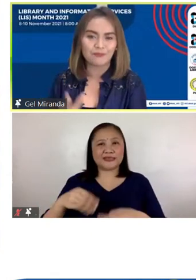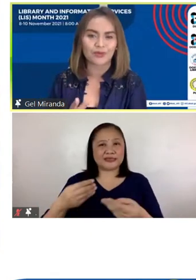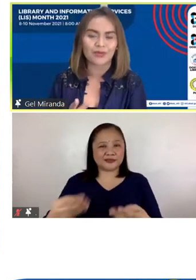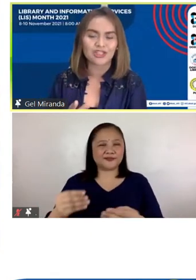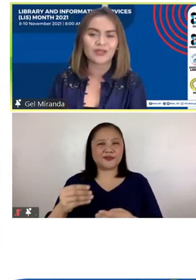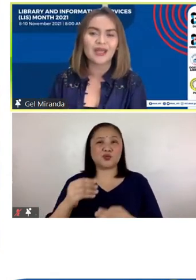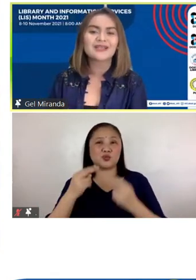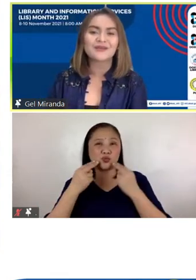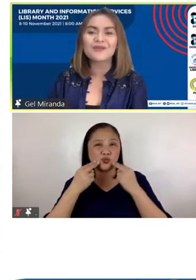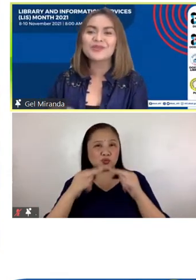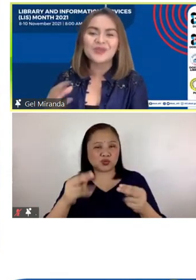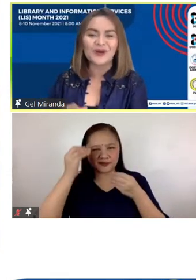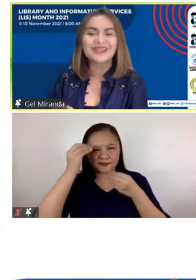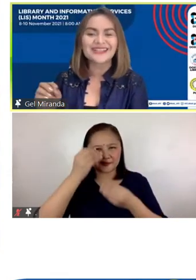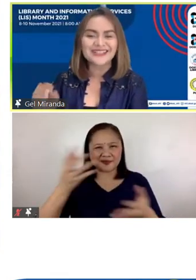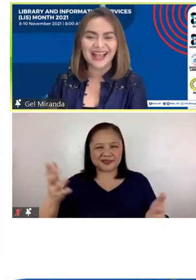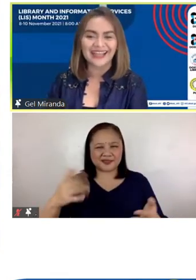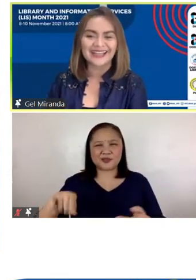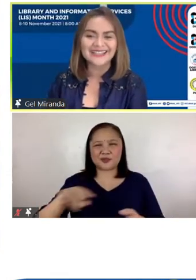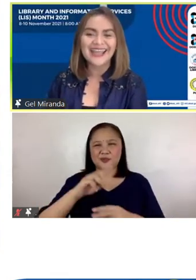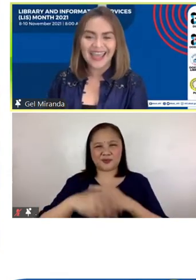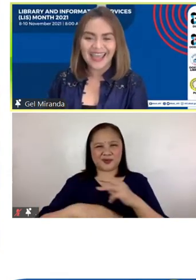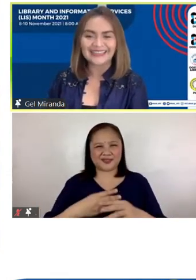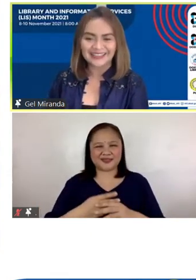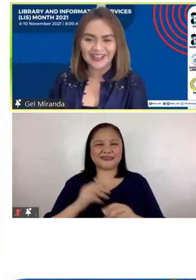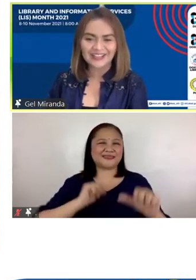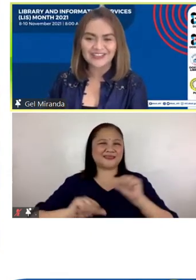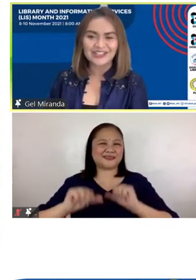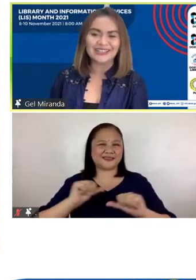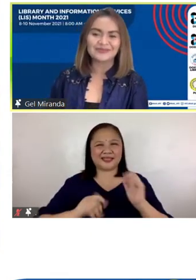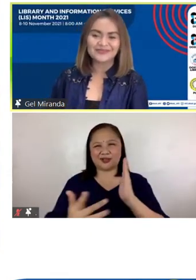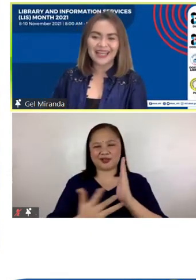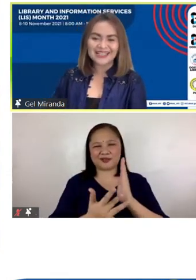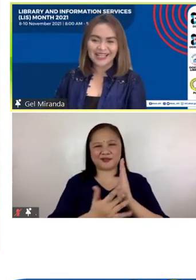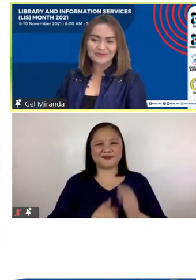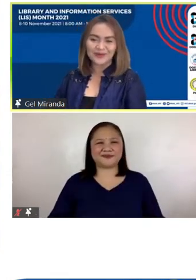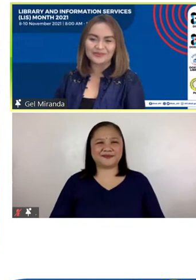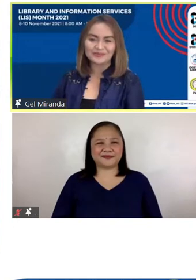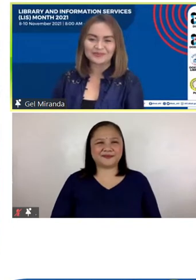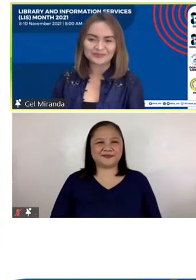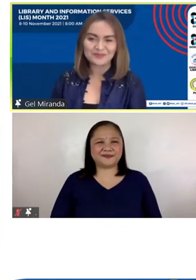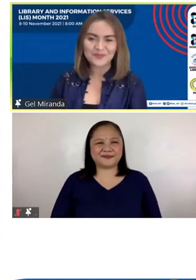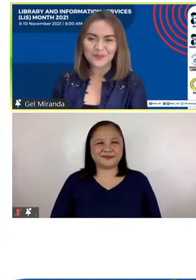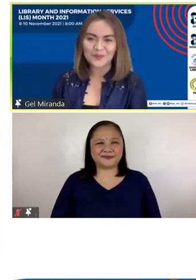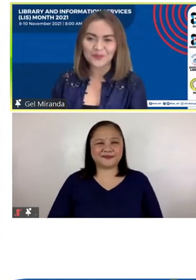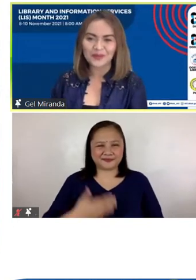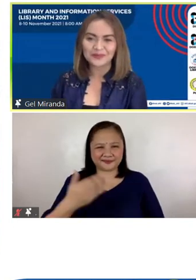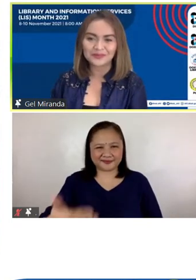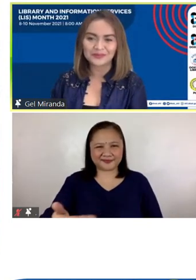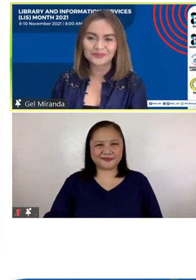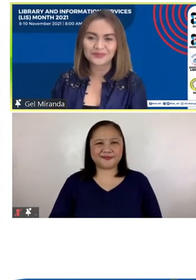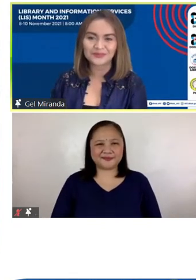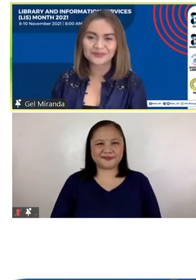at impormasyon sa mundo ng science and technology. Next slide po.